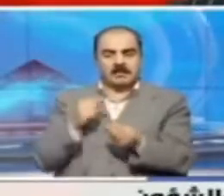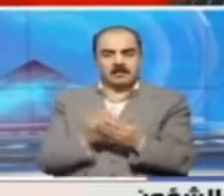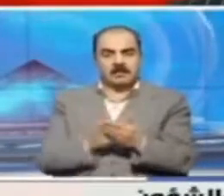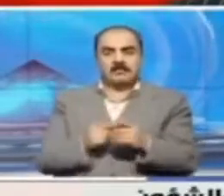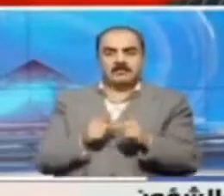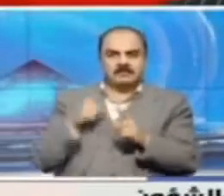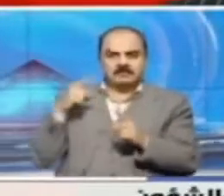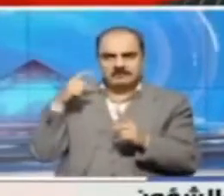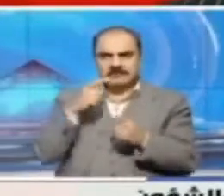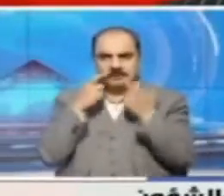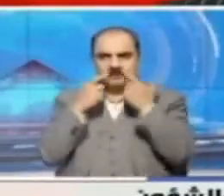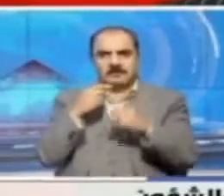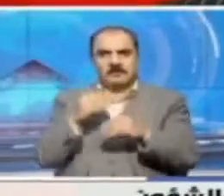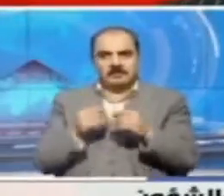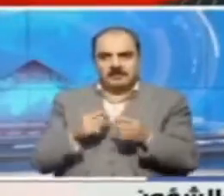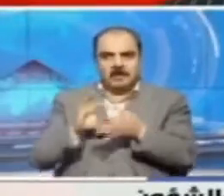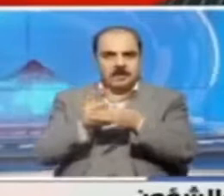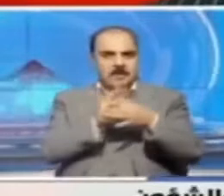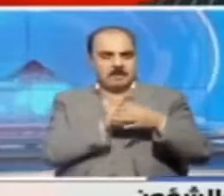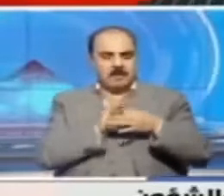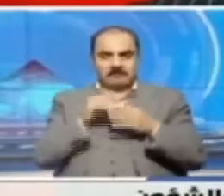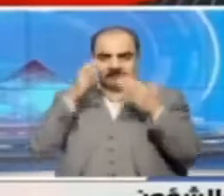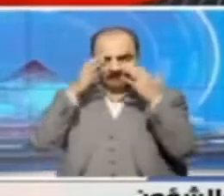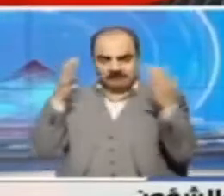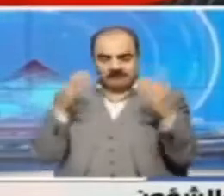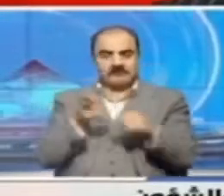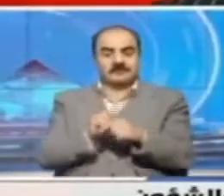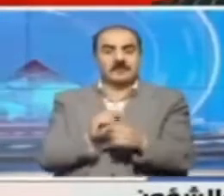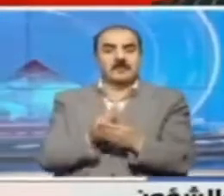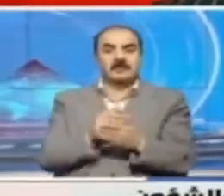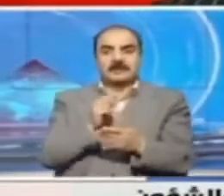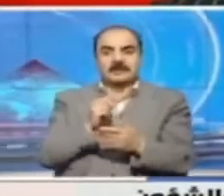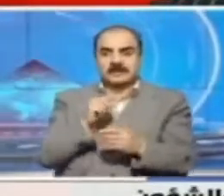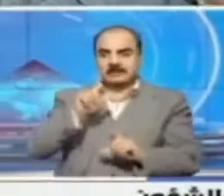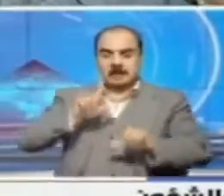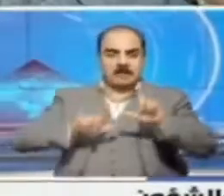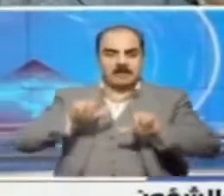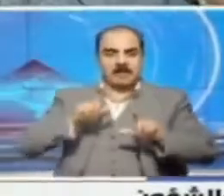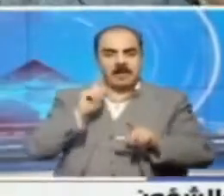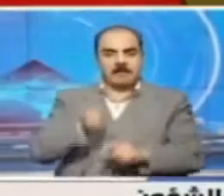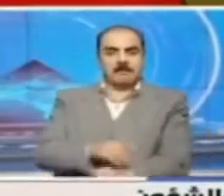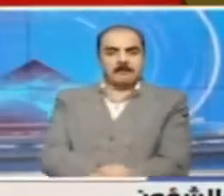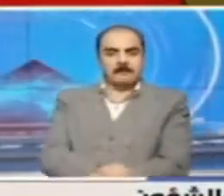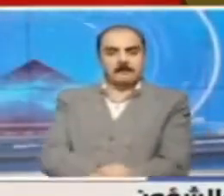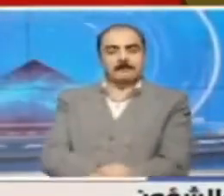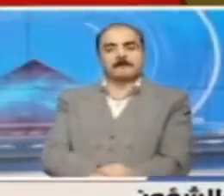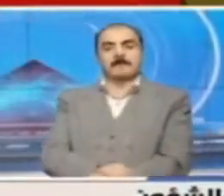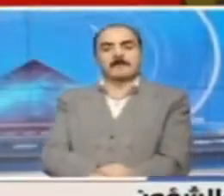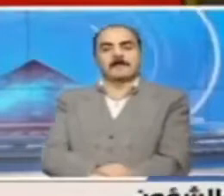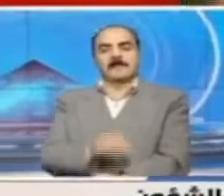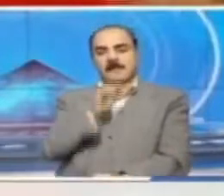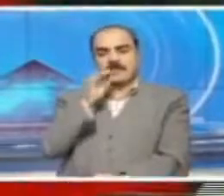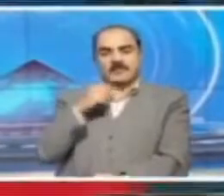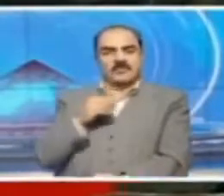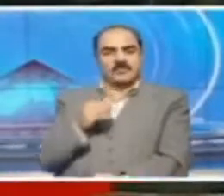لارتباط والتواصل بين العلماء ورجال الدولة وأولي الأمر. أن الأمر ليس